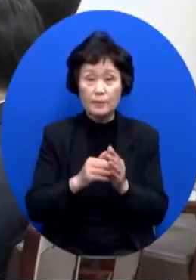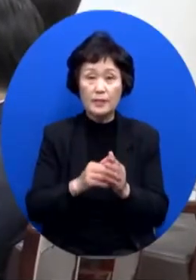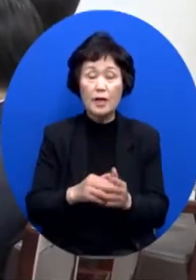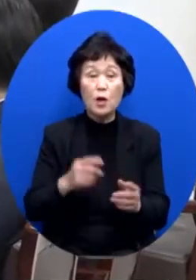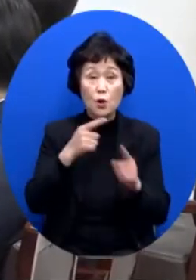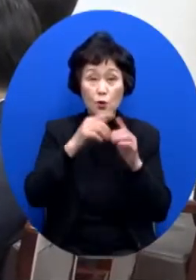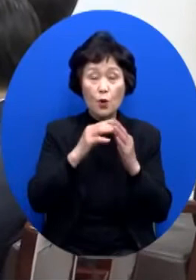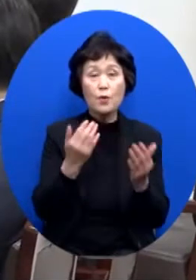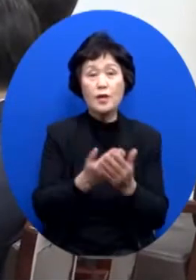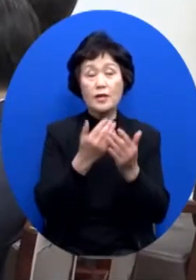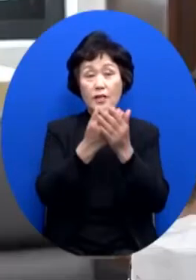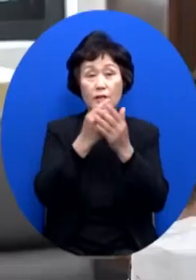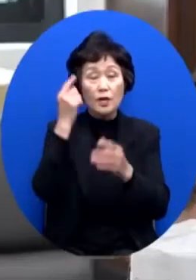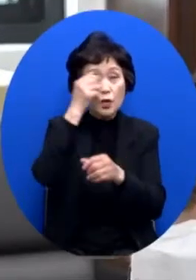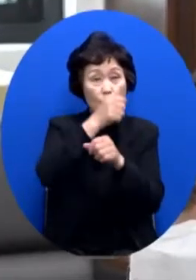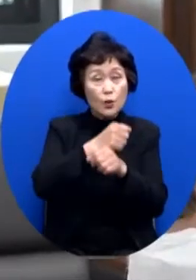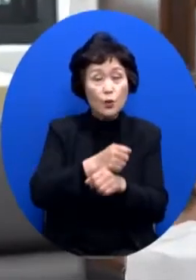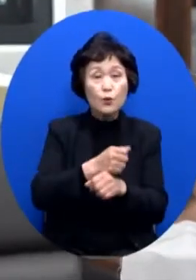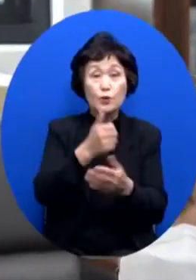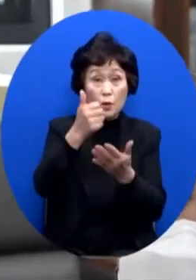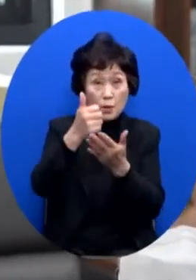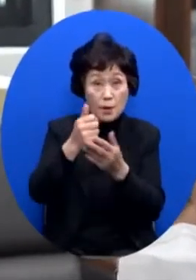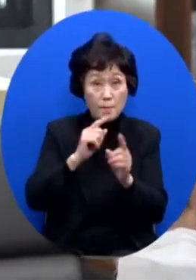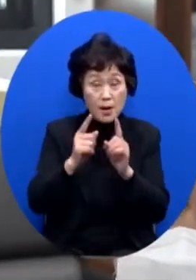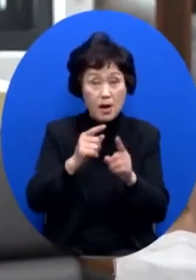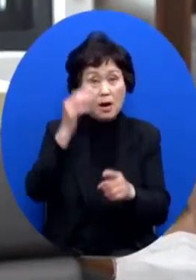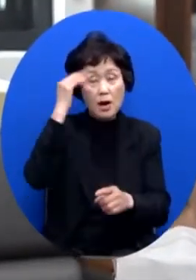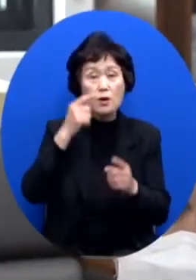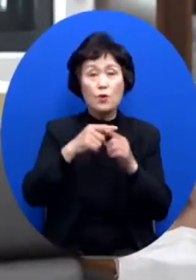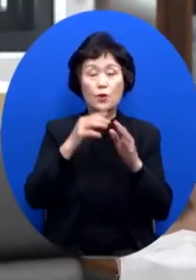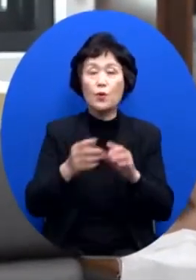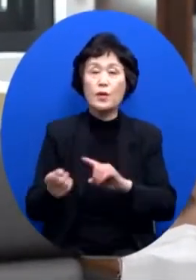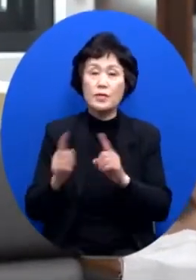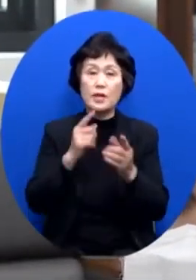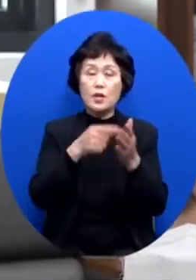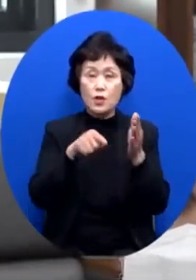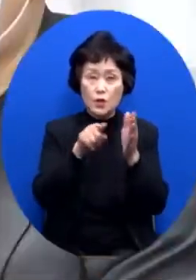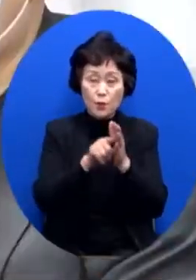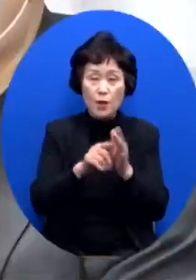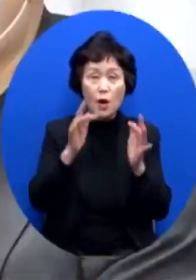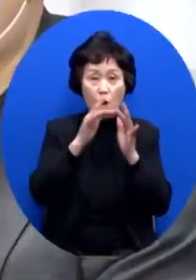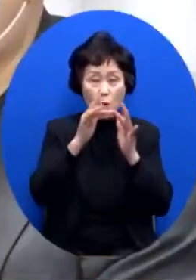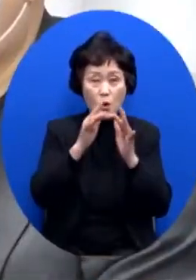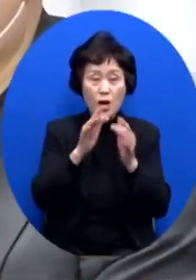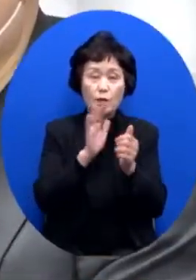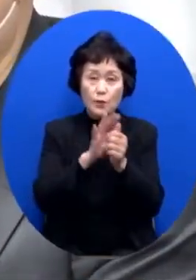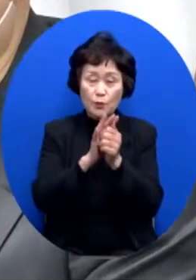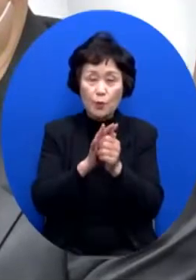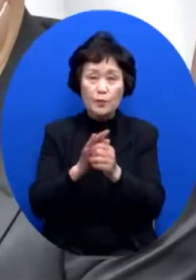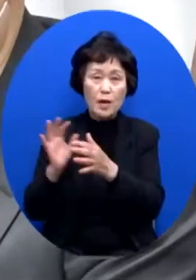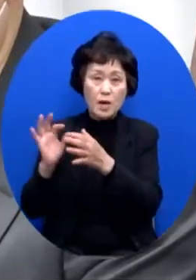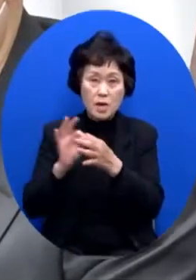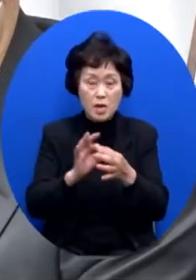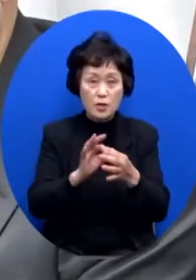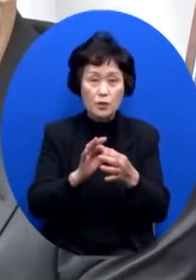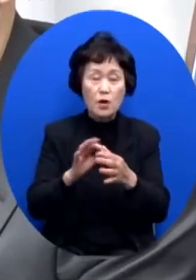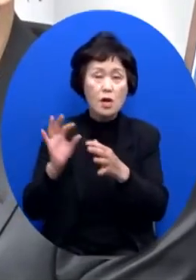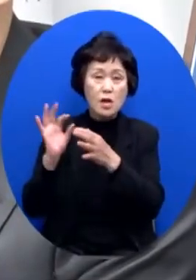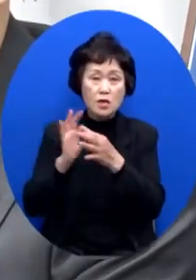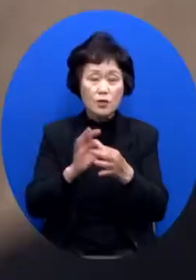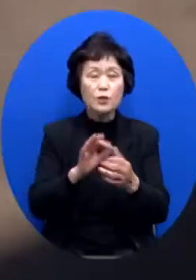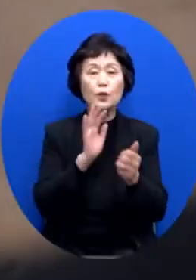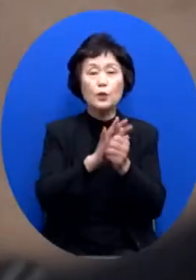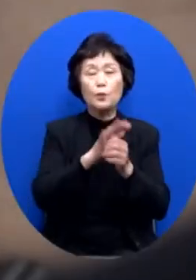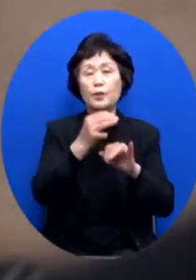김형석 소장은 한국 교회를 살리기 위한 온라인 시스템 지원에 적극 나서게 따며 지속적 협력을 약속했습니다